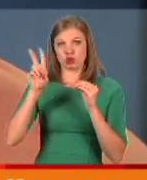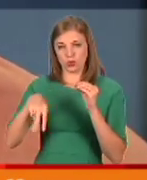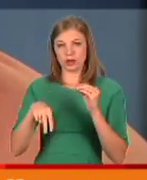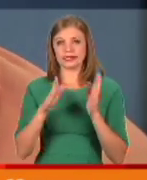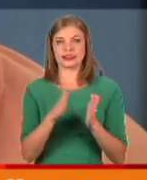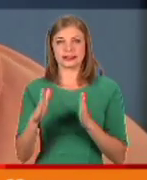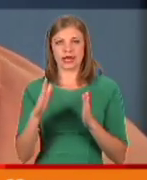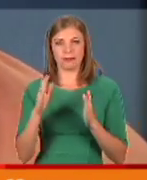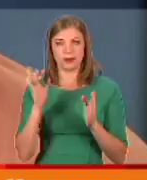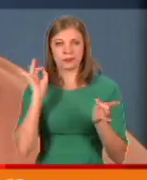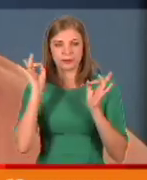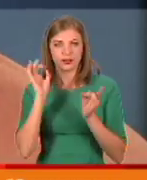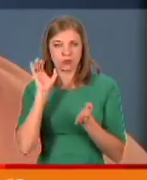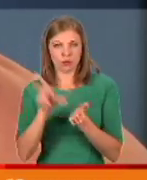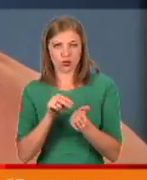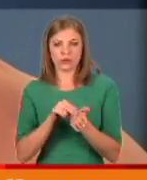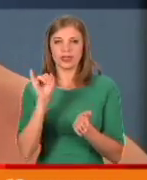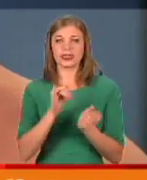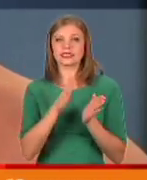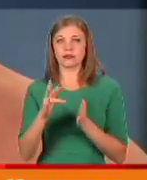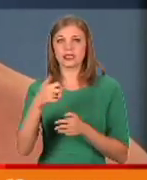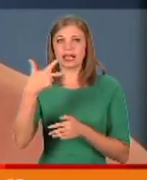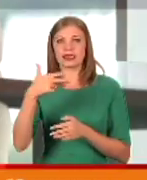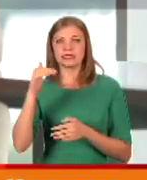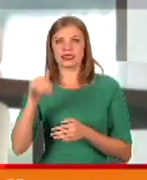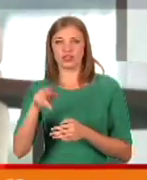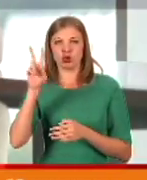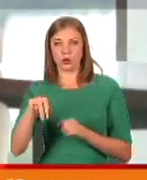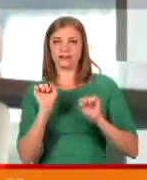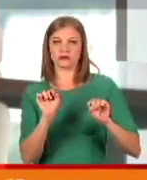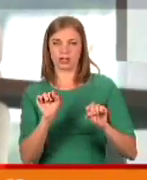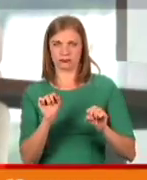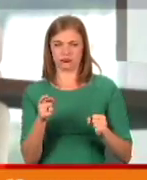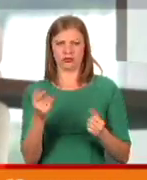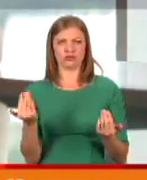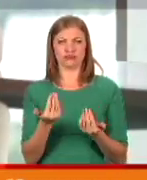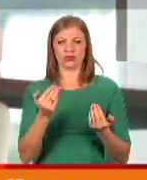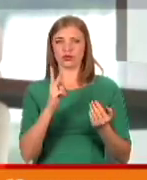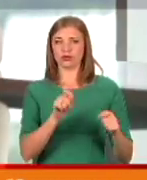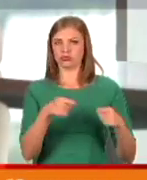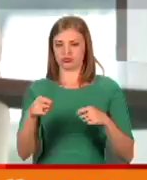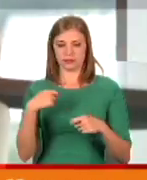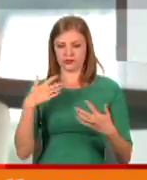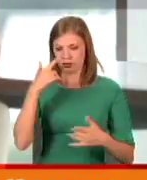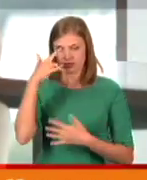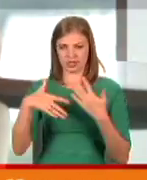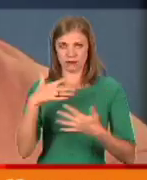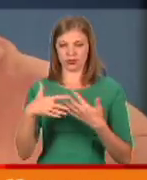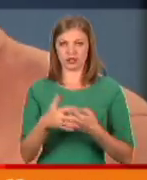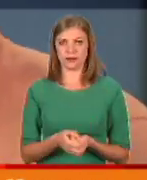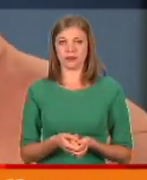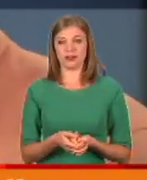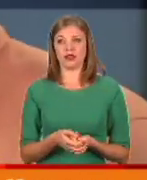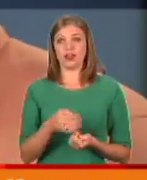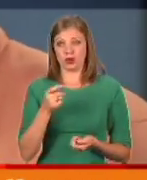система прослуховування і на 30 тисяч доларів система захисту від прослуховування в кабінеті. Це чия від кого? Я вже заплуталася, хто кого слухав. Ну,